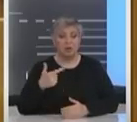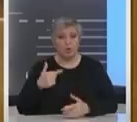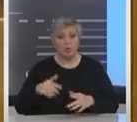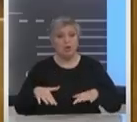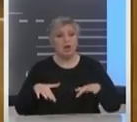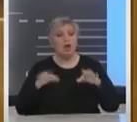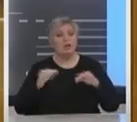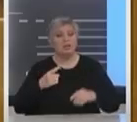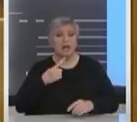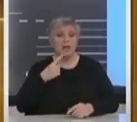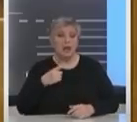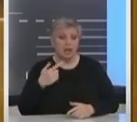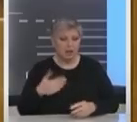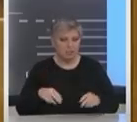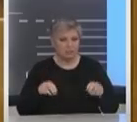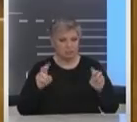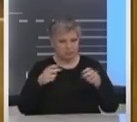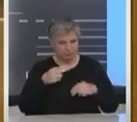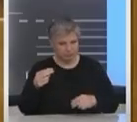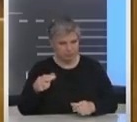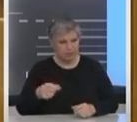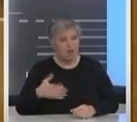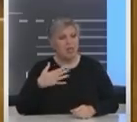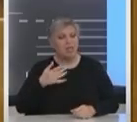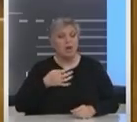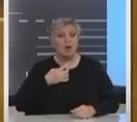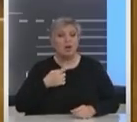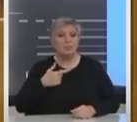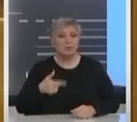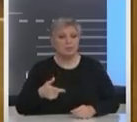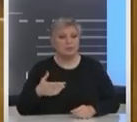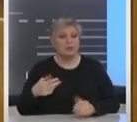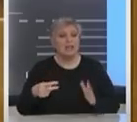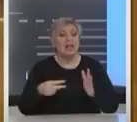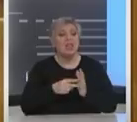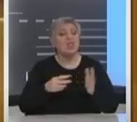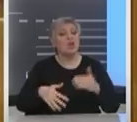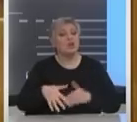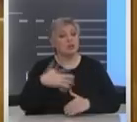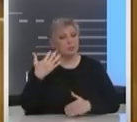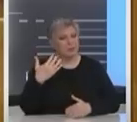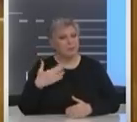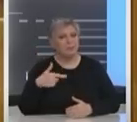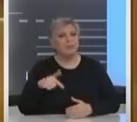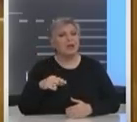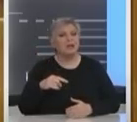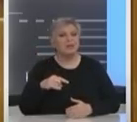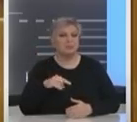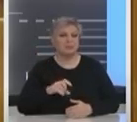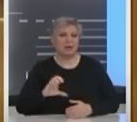τον Τερέντιο, να κλείσω με έναν κριτικό της λογοτεχνίας. Το 2015 ο Τέρι Ίγκλετον έβγαζε ένα βιβλίο που